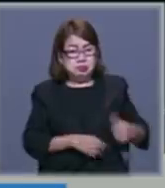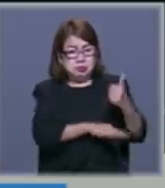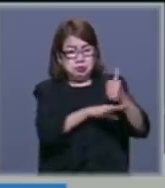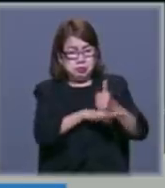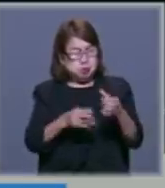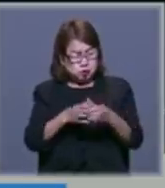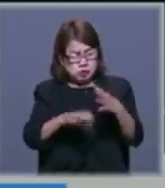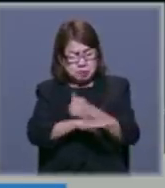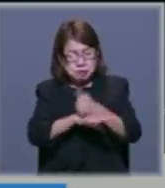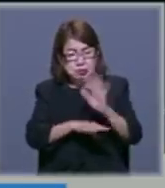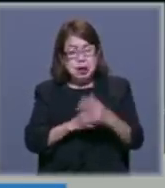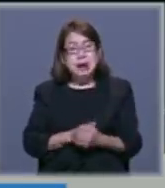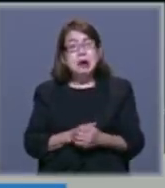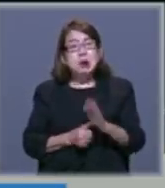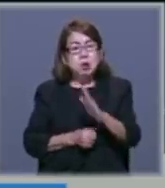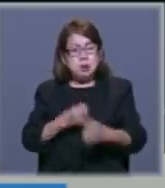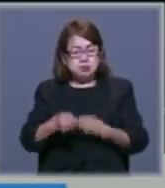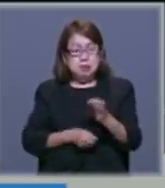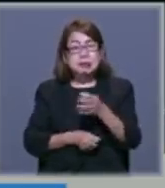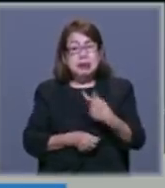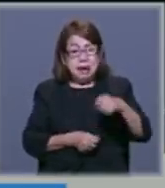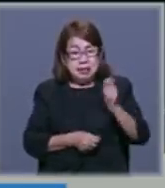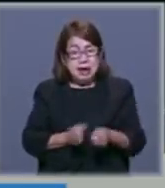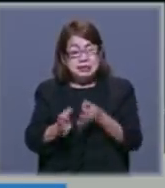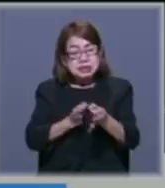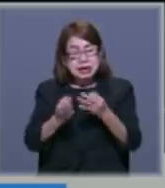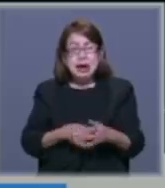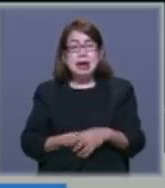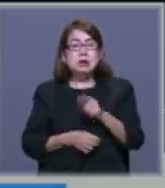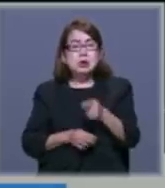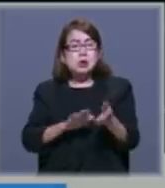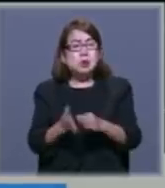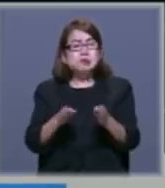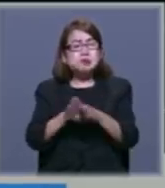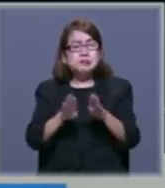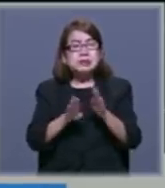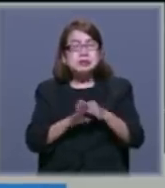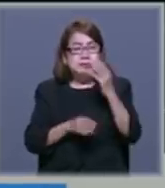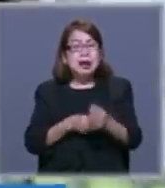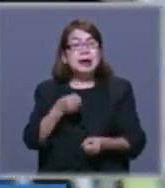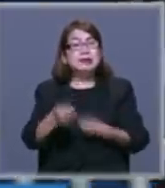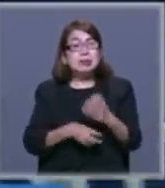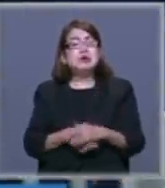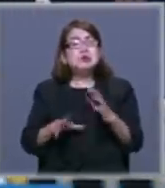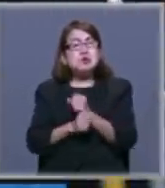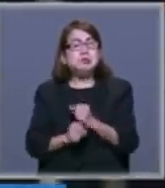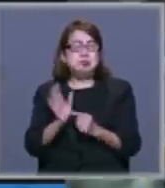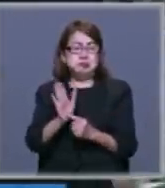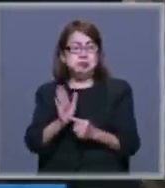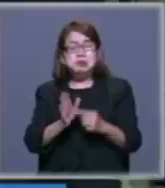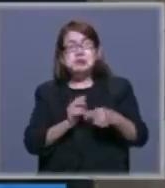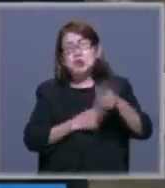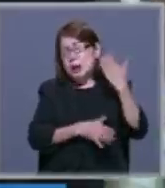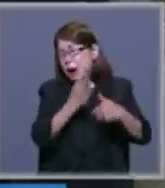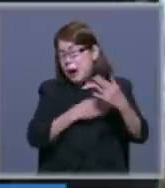มุขเพราะฉะนั้นนี่คือคำอธิบายของศาลรัฐธรรมนูญนะครับว่าทำไมจะต้องมีการยุบพรรคไปสรุปคืออธิบายหลักๆแบบนี้คืออ้างประเพณีการปกครองนะครับเป็นเหตุ